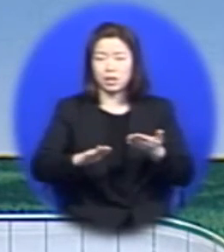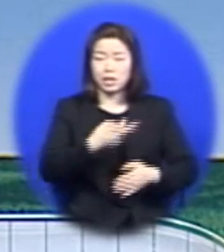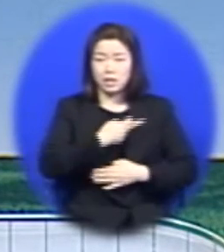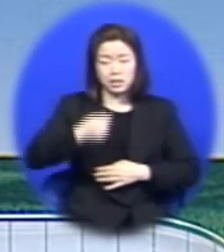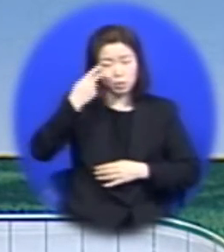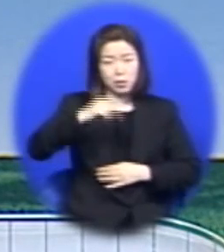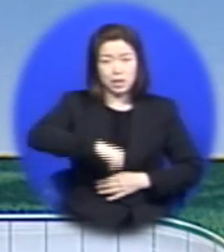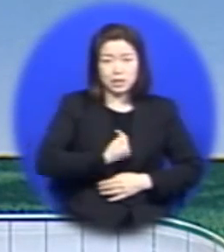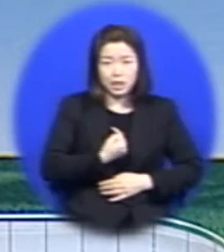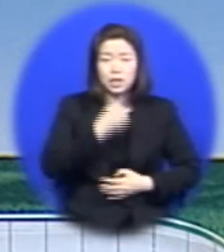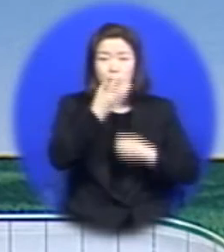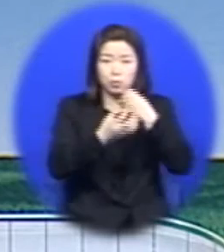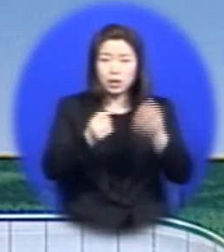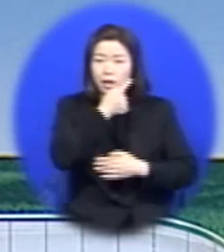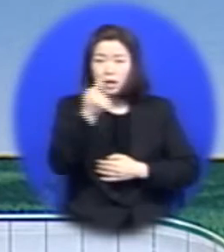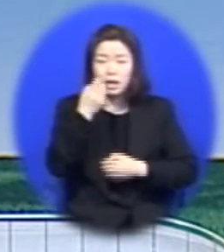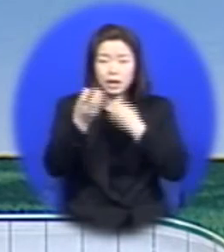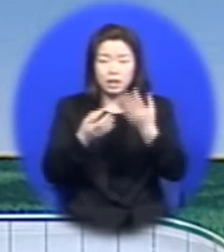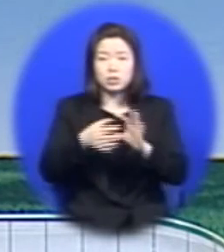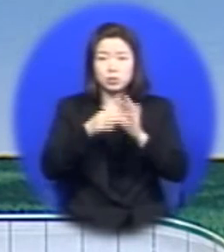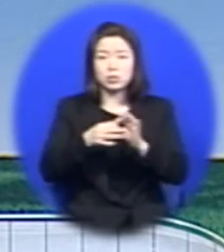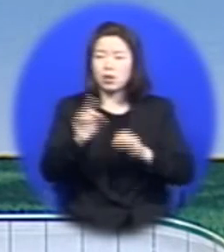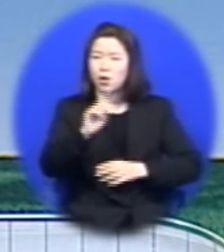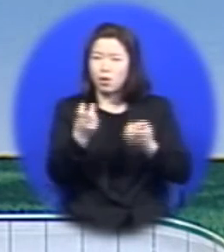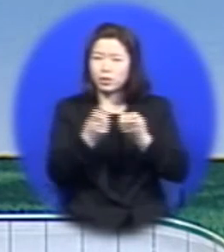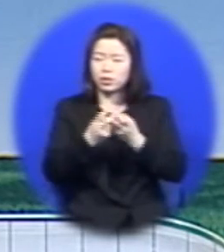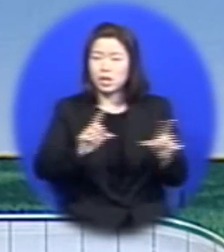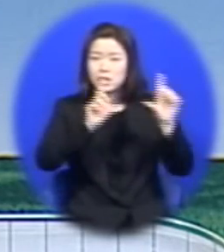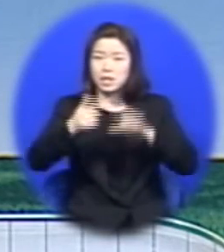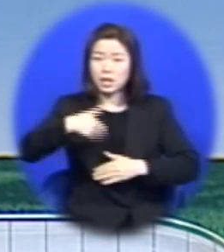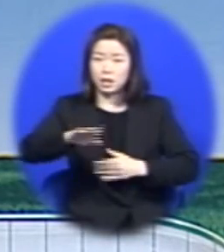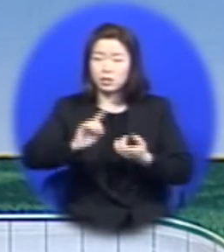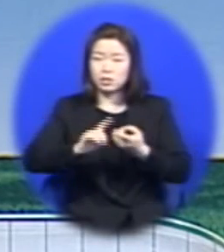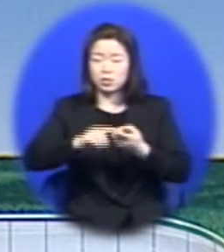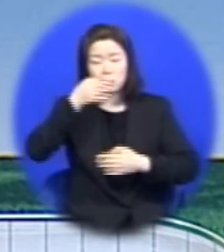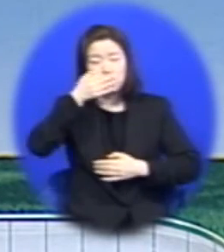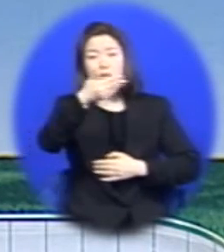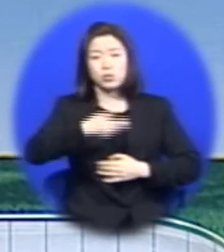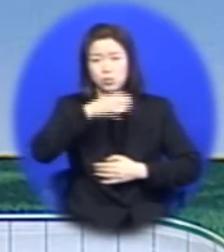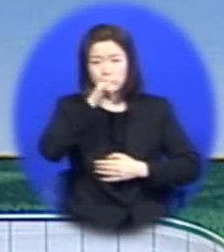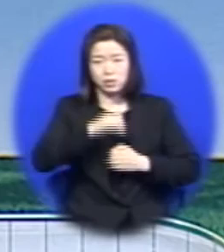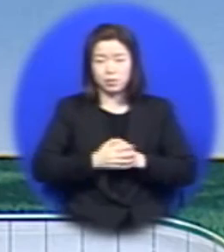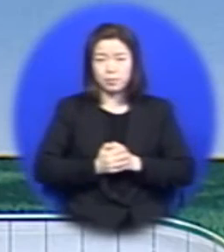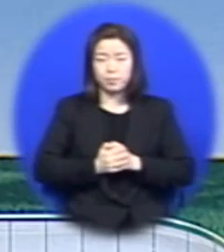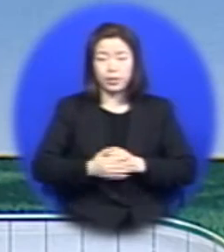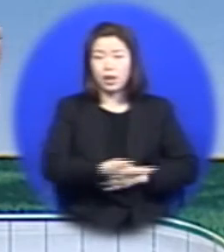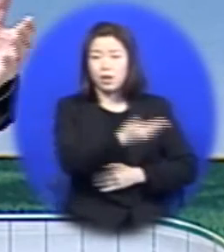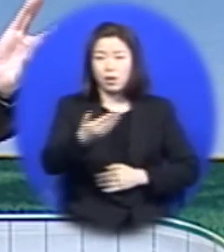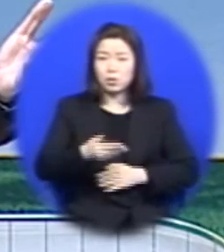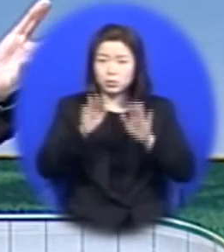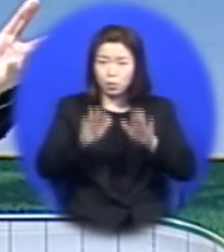고백과 간증을 통해서 어떻게 살아야 될지에 대해서 우리에게 보여주고 계시잖아요. 여러분,